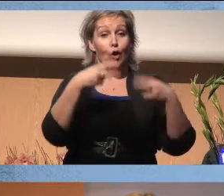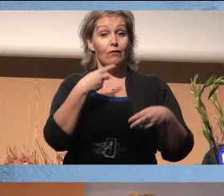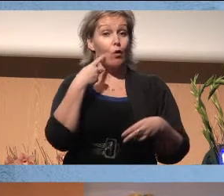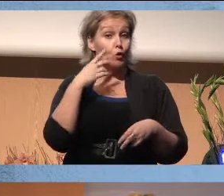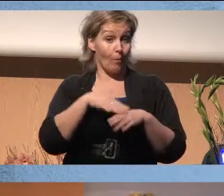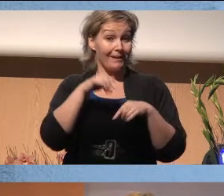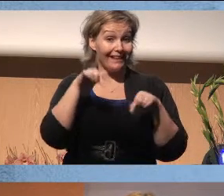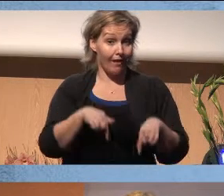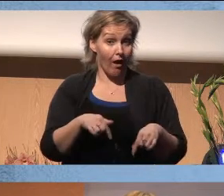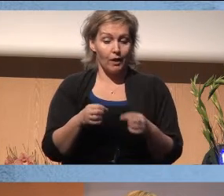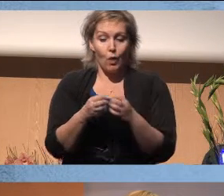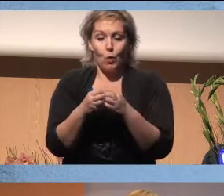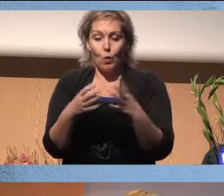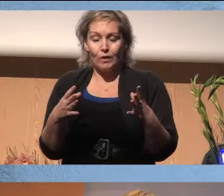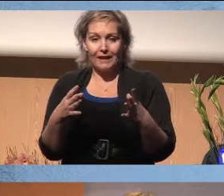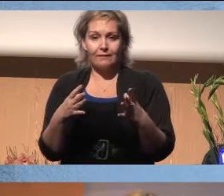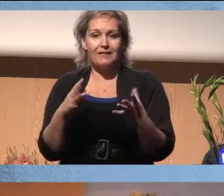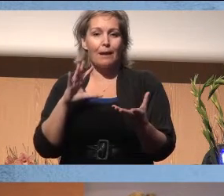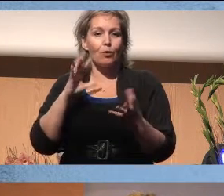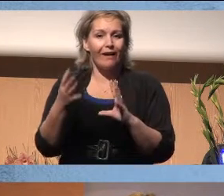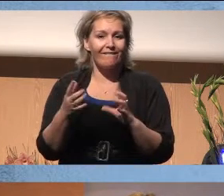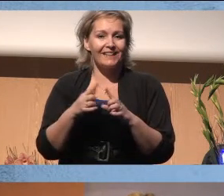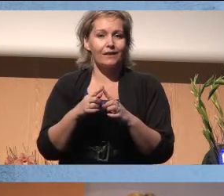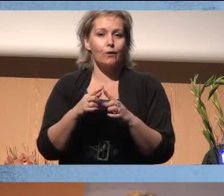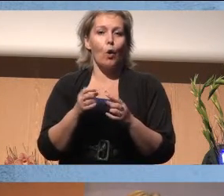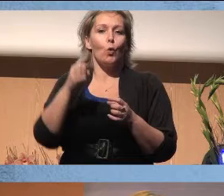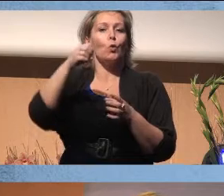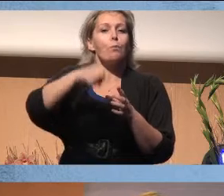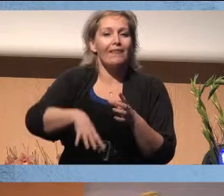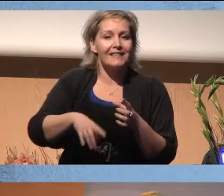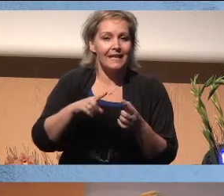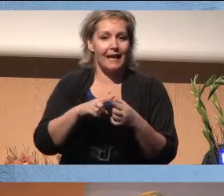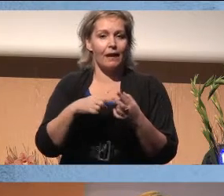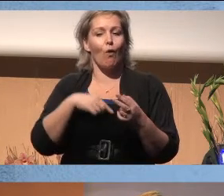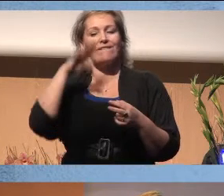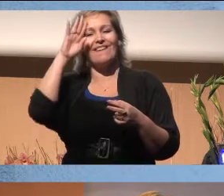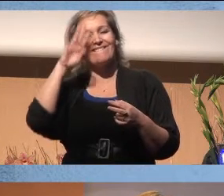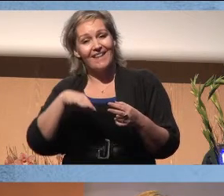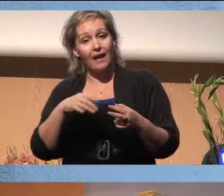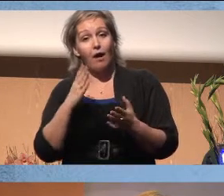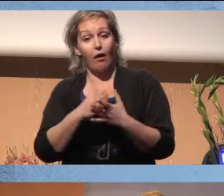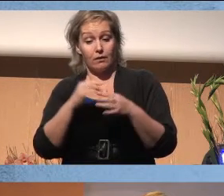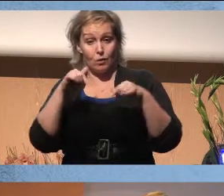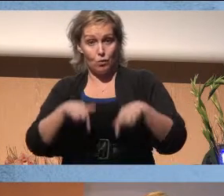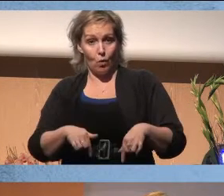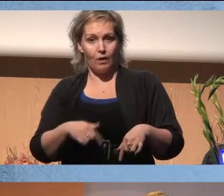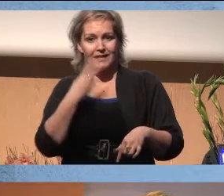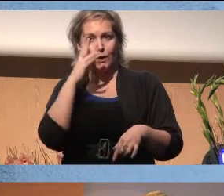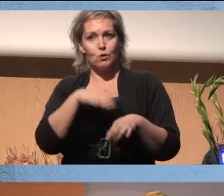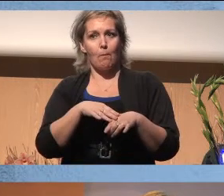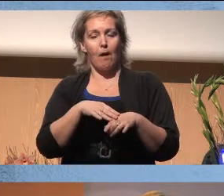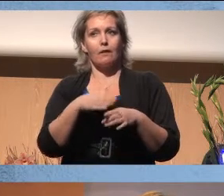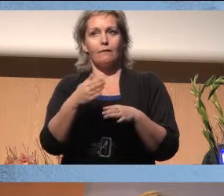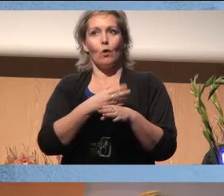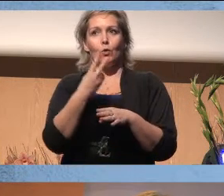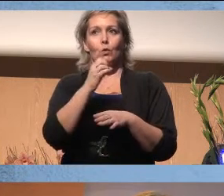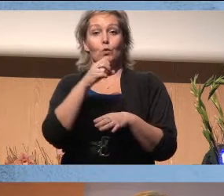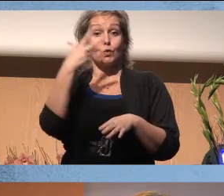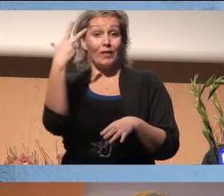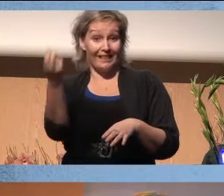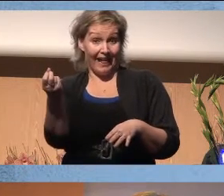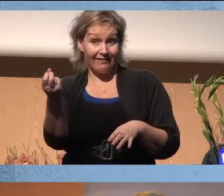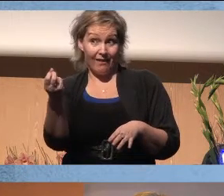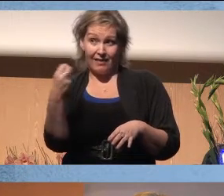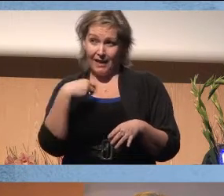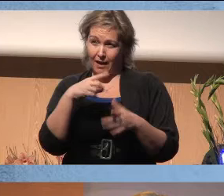dag. Utviklingen i demografi og urbaniseringen, og vi vet altså per nå, så ser det ut som at innen 2030, og da